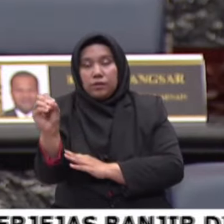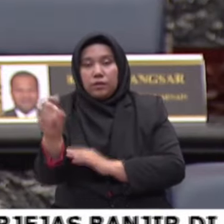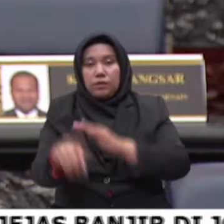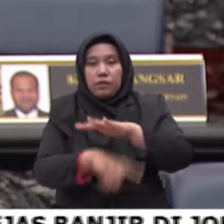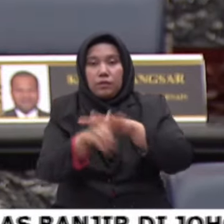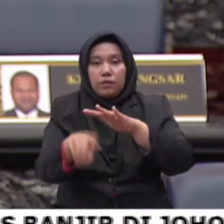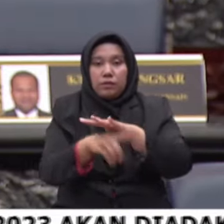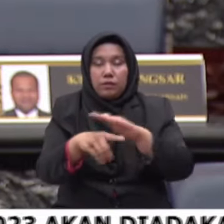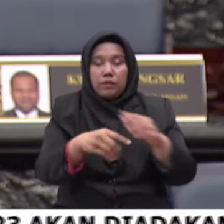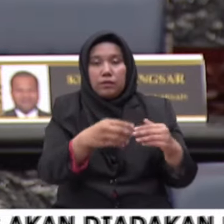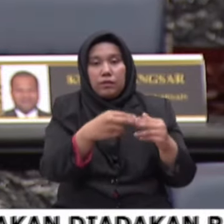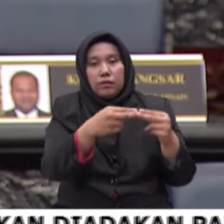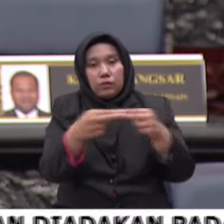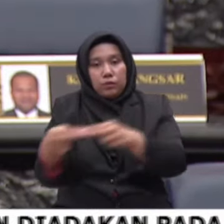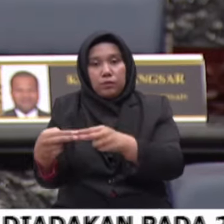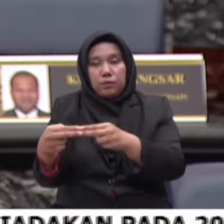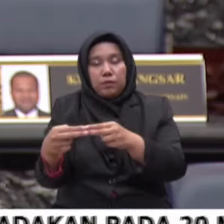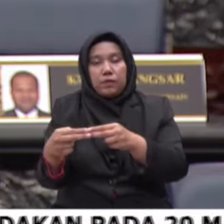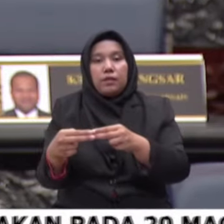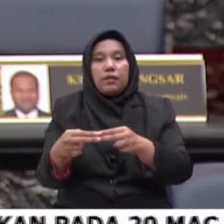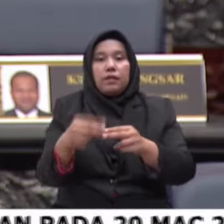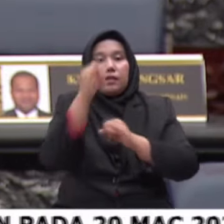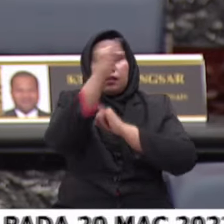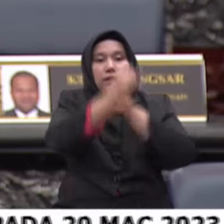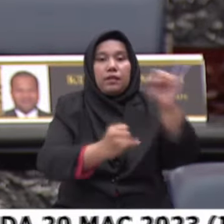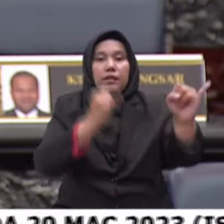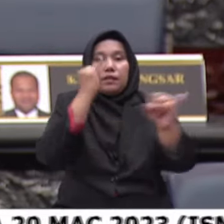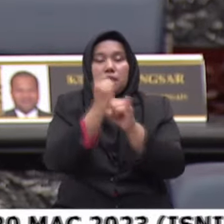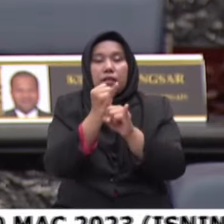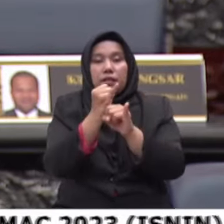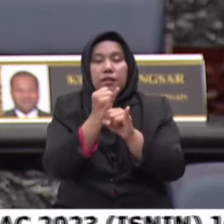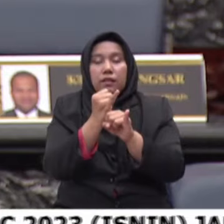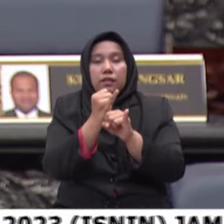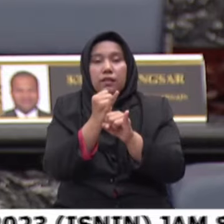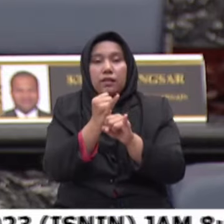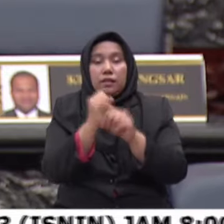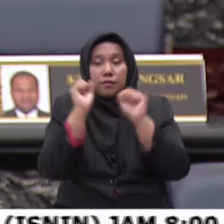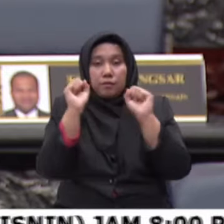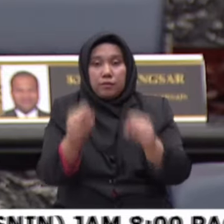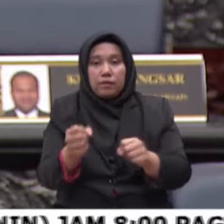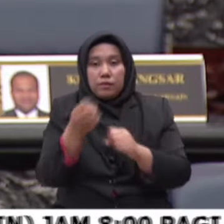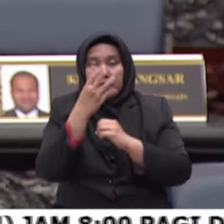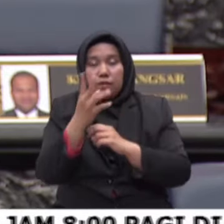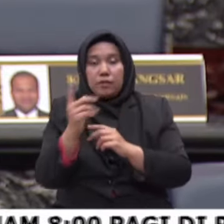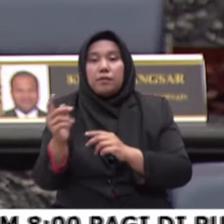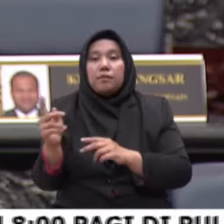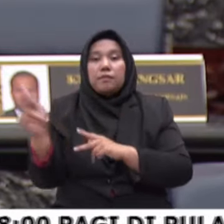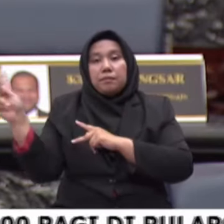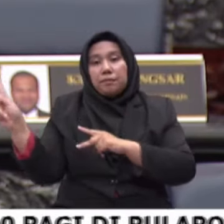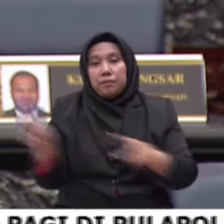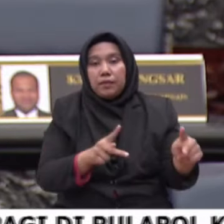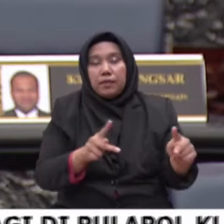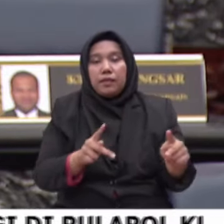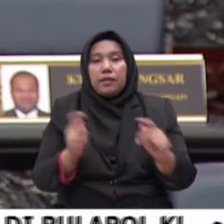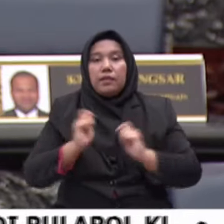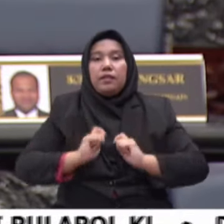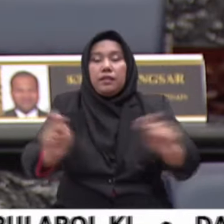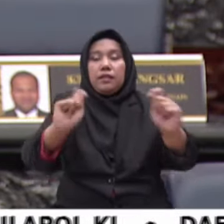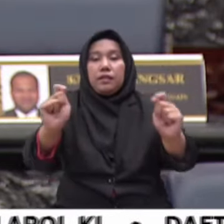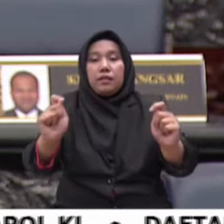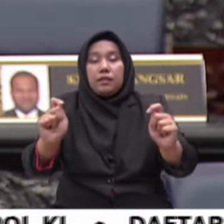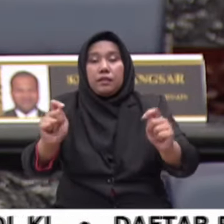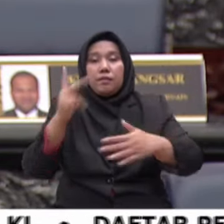Dasar dan hubungan antarabangsa. Bolehkah dinyatakan pelan tindakan dan